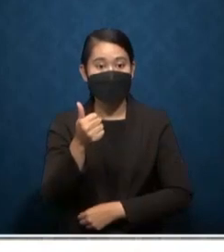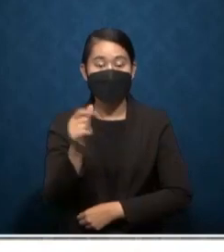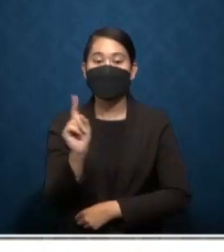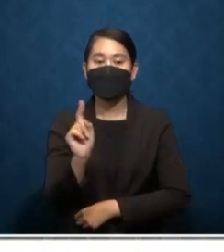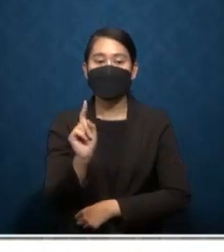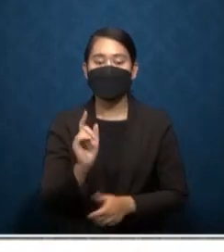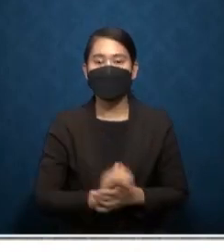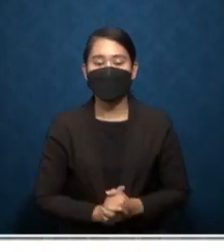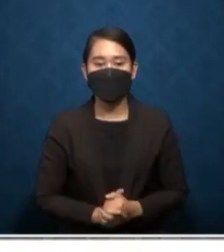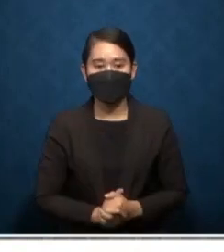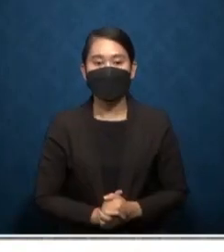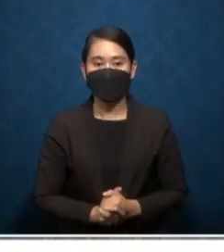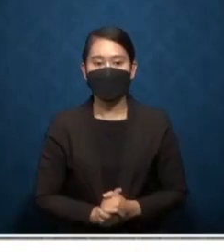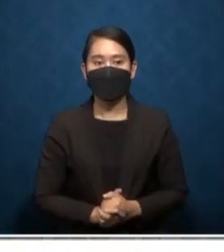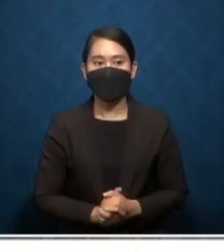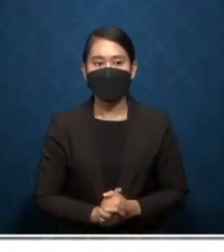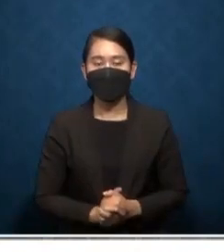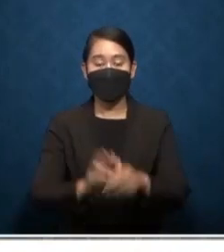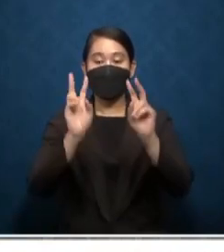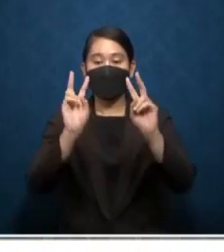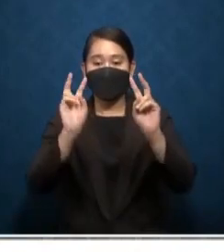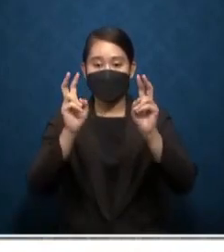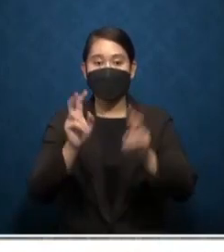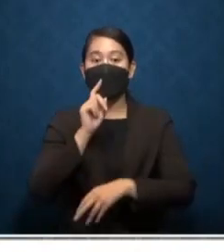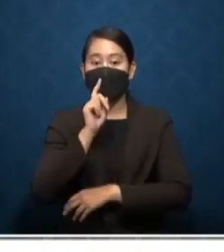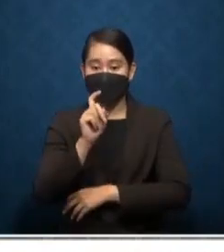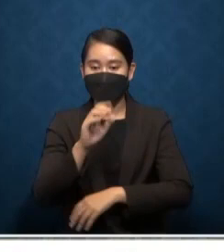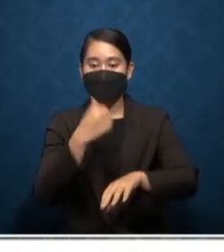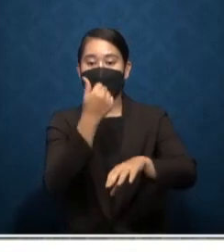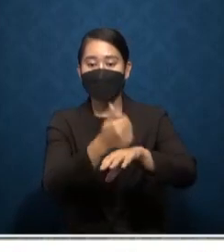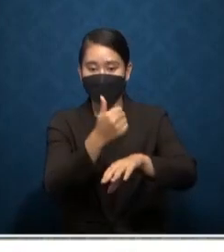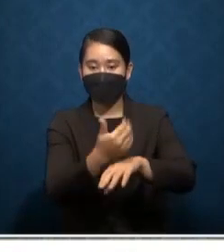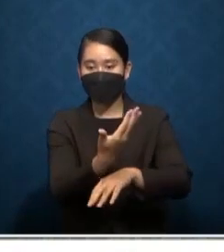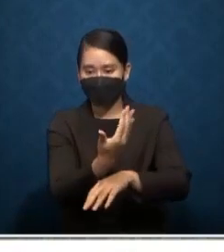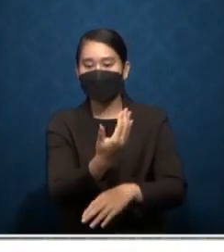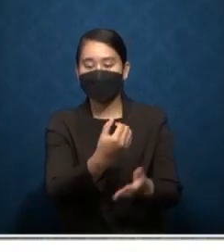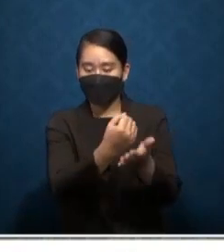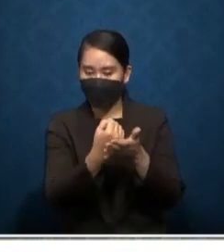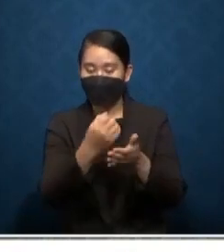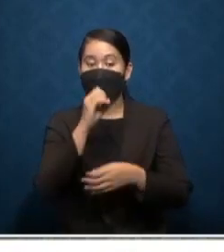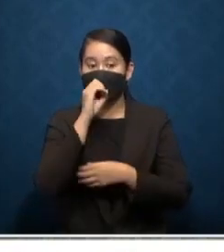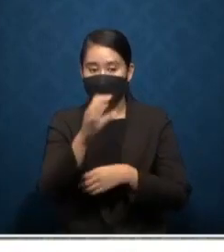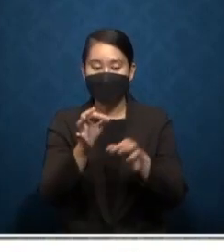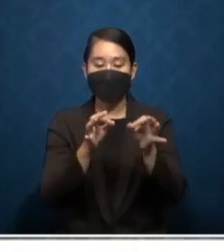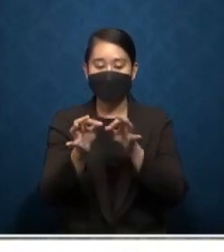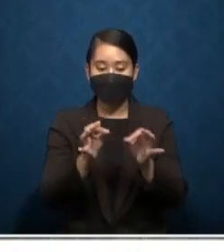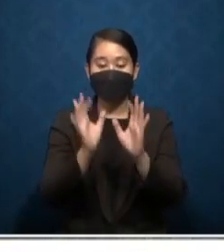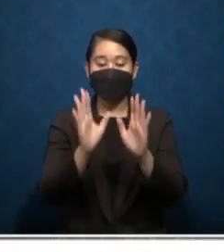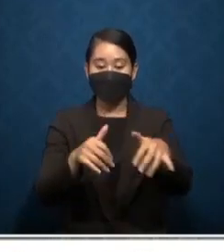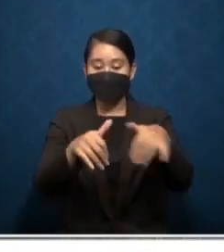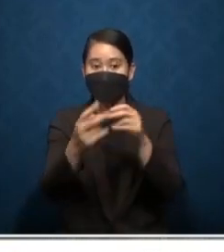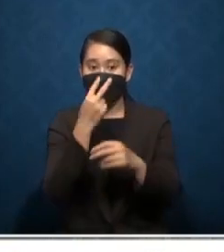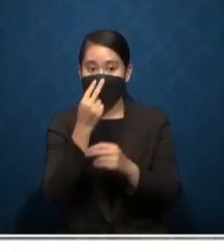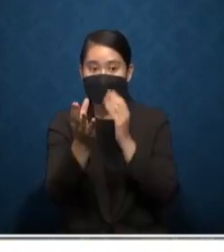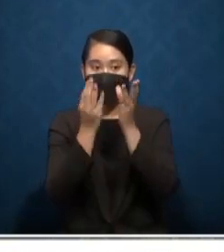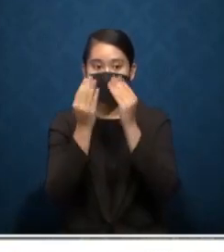ผมคิดว่าเหล่านี้เป็ประเด็นที่รัฐมณ์ตริจะต้องชีจแงให้สังคมประชาชนได้รับรูพบอ Israel